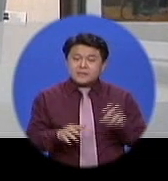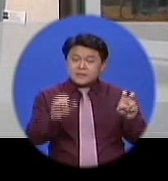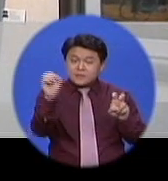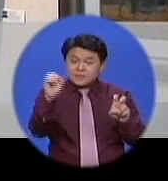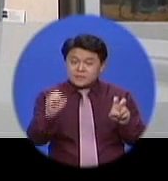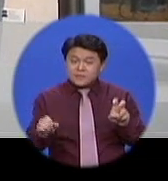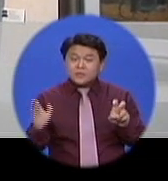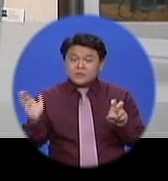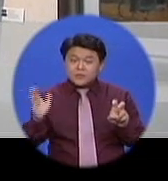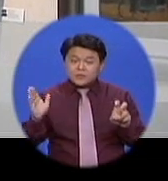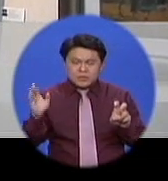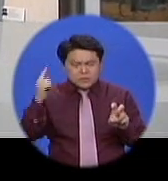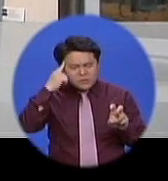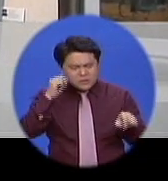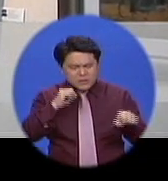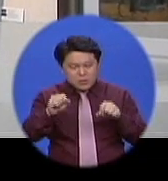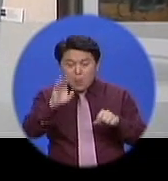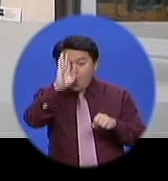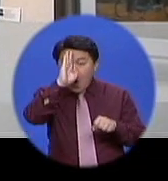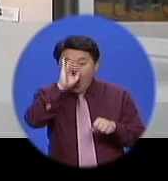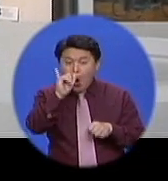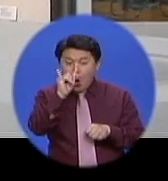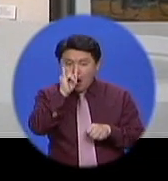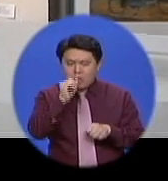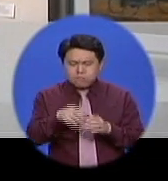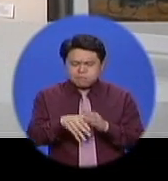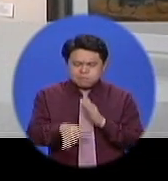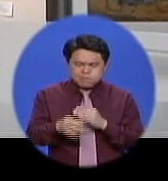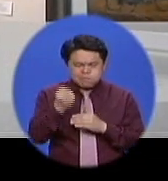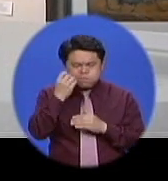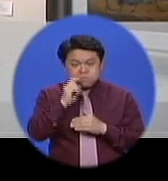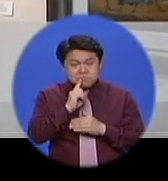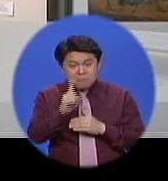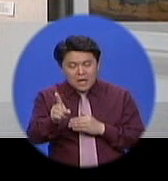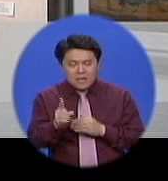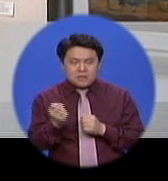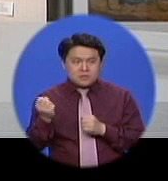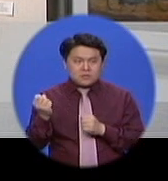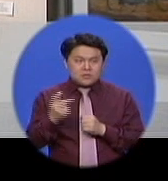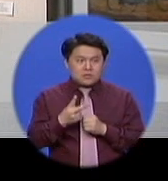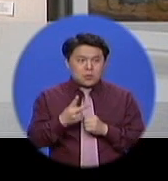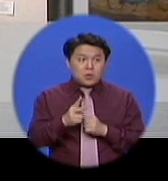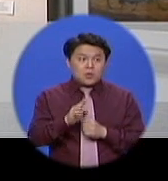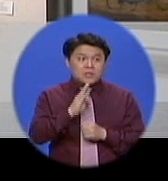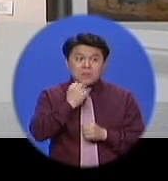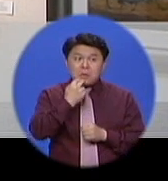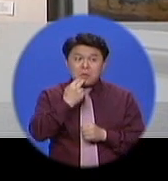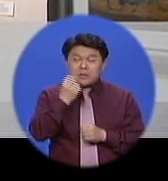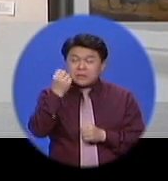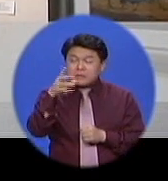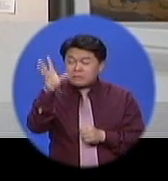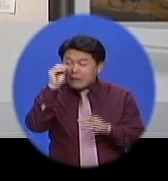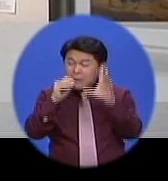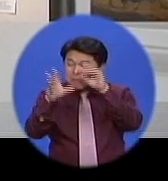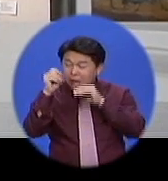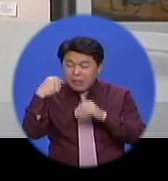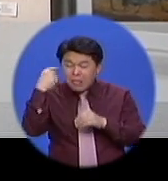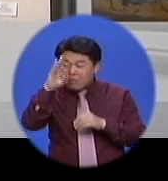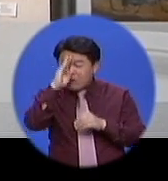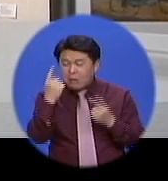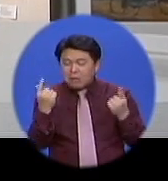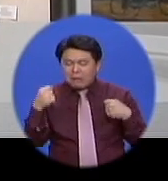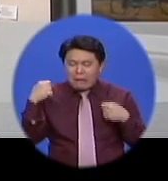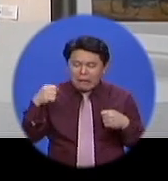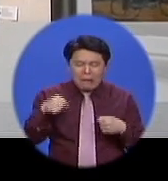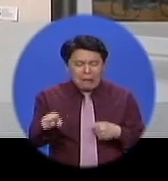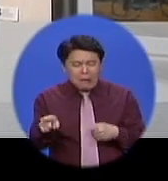정도는 그런 건 이제 정신 행동 증상이라고 해서 엉뚱한 말, 또 헛거보고, 또 정신병과 같은 그런